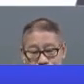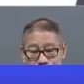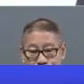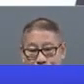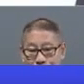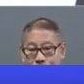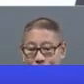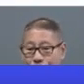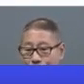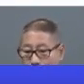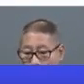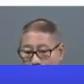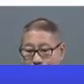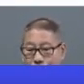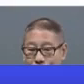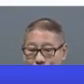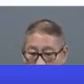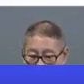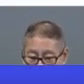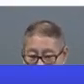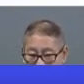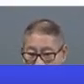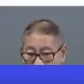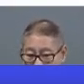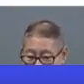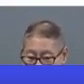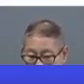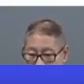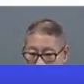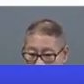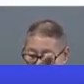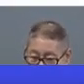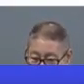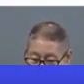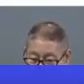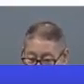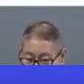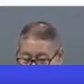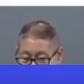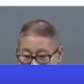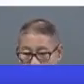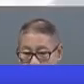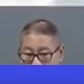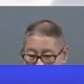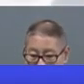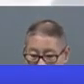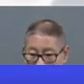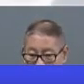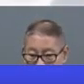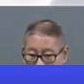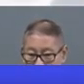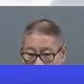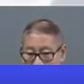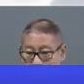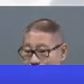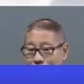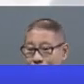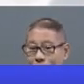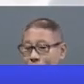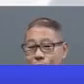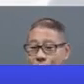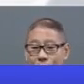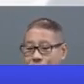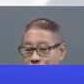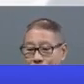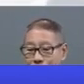อีกทีนึงนะคะการที่ตอนนี้เปิดแล้วเนี่ยค่ะบางคนอาจจะเจอเมื่อวานนี้อาจจะเป็นเรื่องของการหมุนติ้วๆบ้างนะคะ